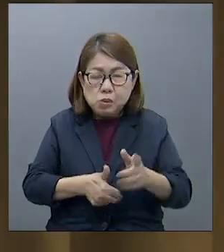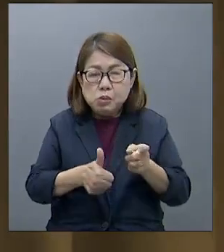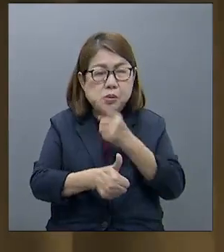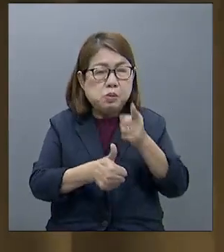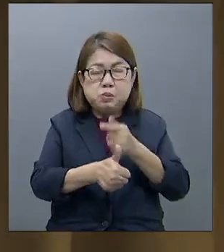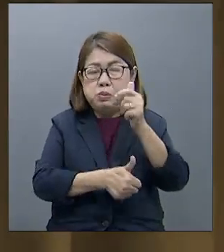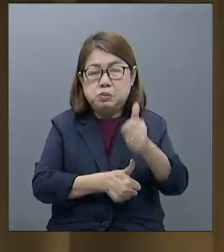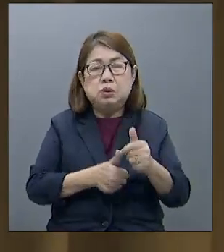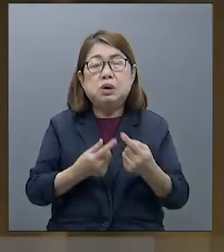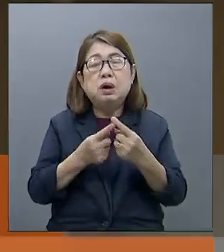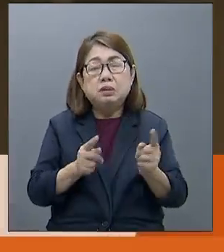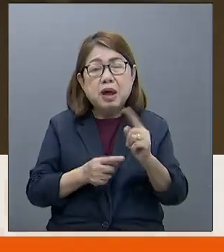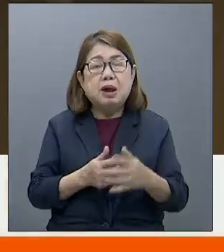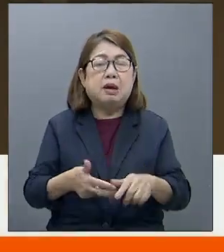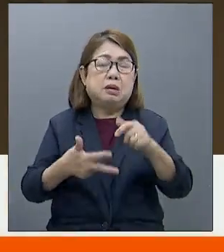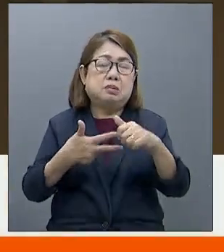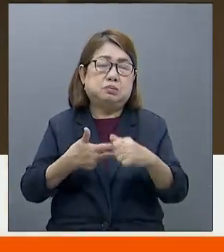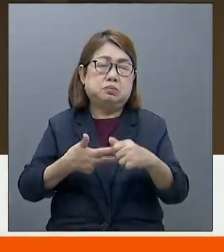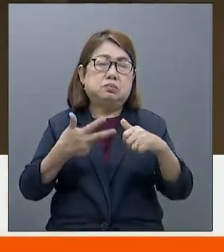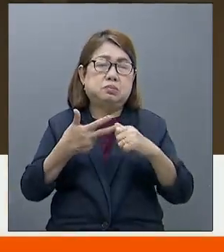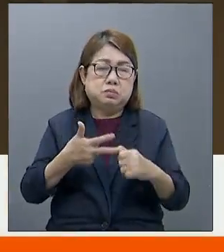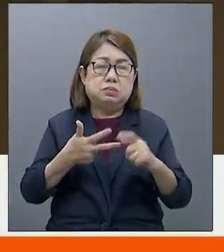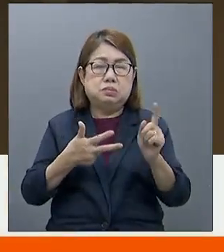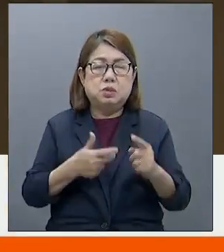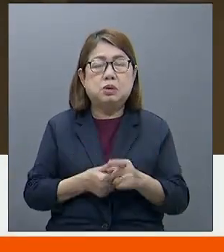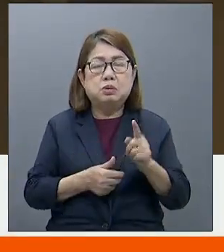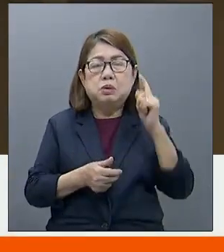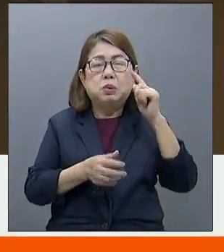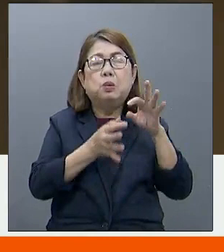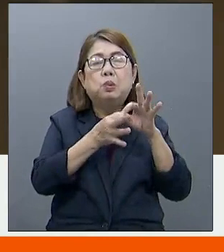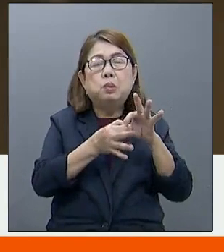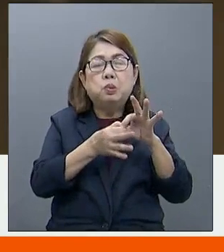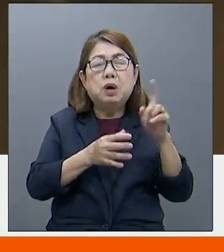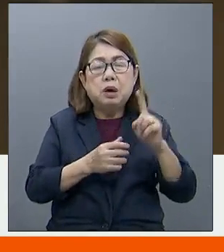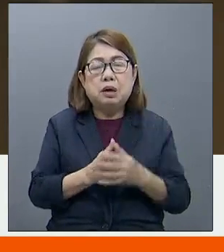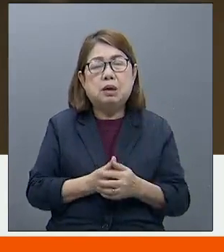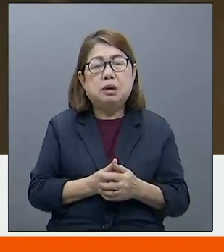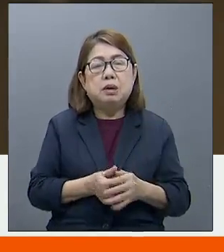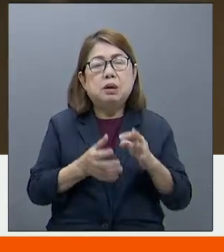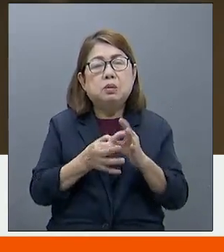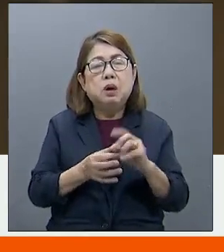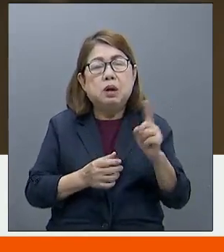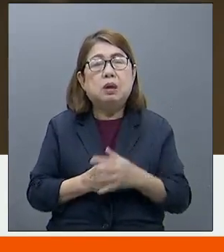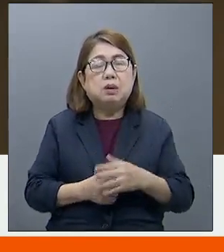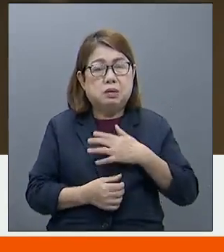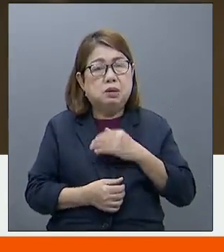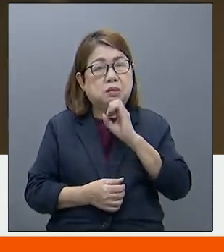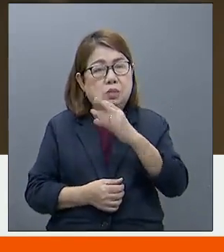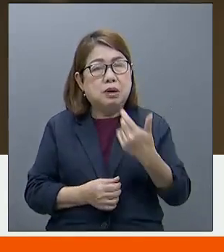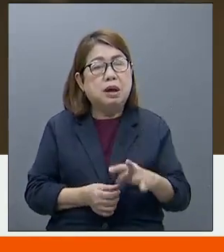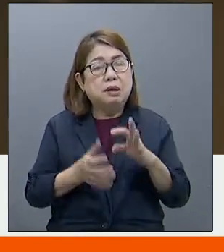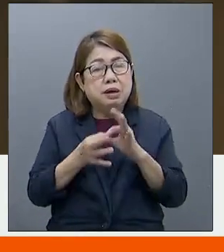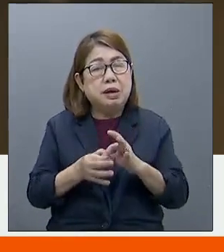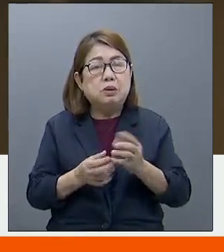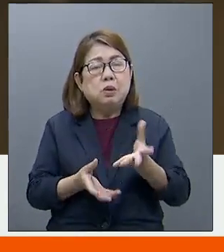ดแต่ว่าสิ่งที่ยังเป็นสิ่งที่กังวลของเราอยู่ก็คือในเรื่องของดิฉันได้เรียนไปแล้วว่าเรื่องของซอฟต์ไซด์ทั้งหล